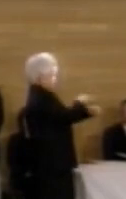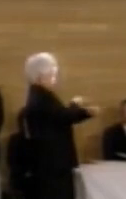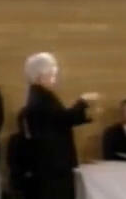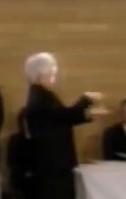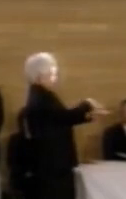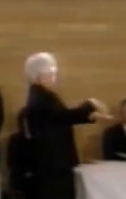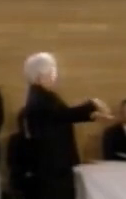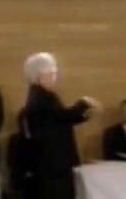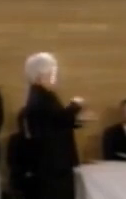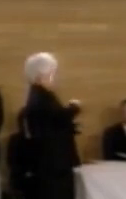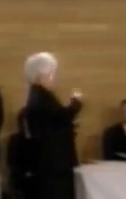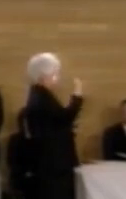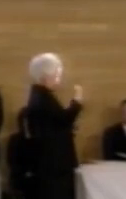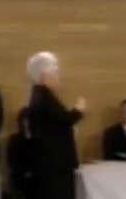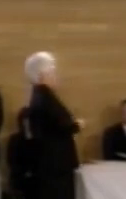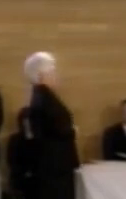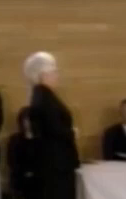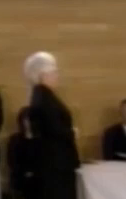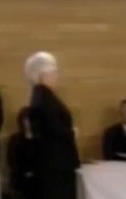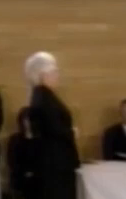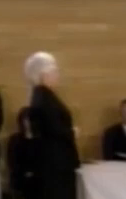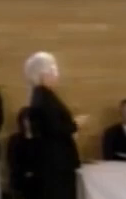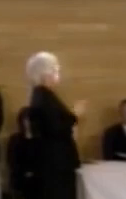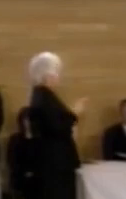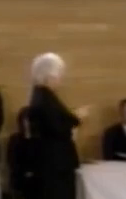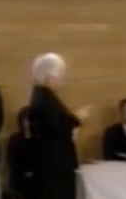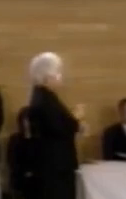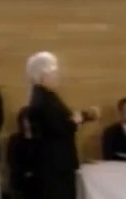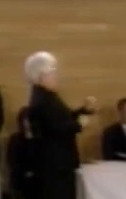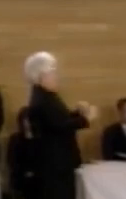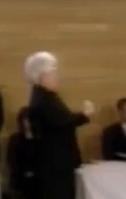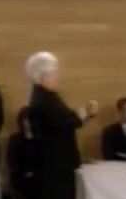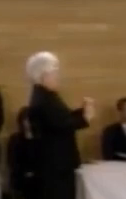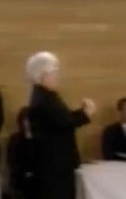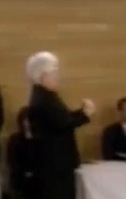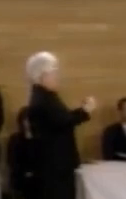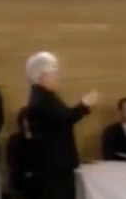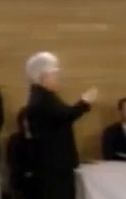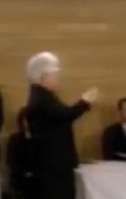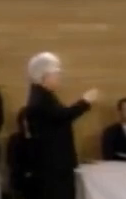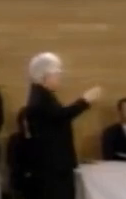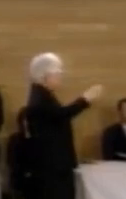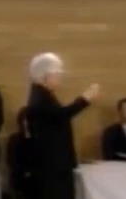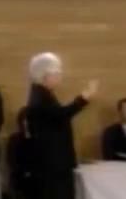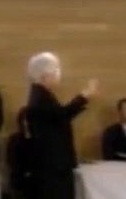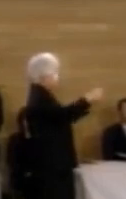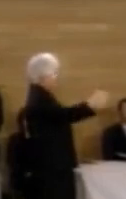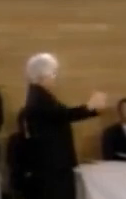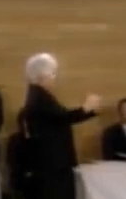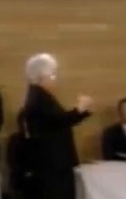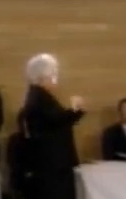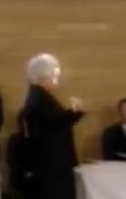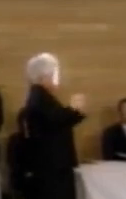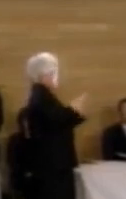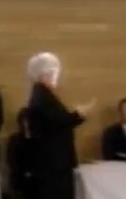を受賞し、その活動は全国から注目を集めています